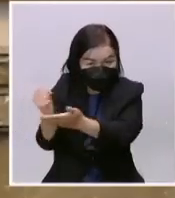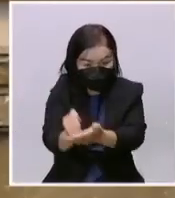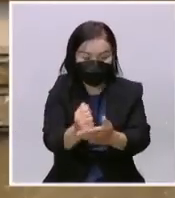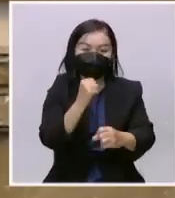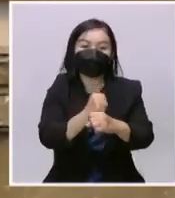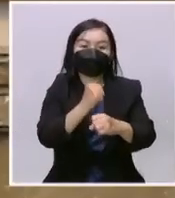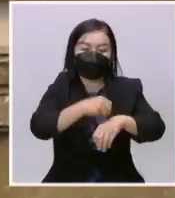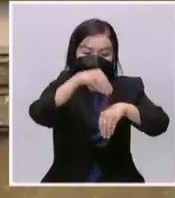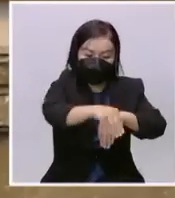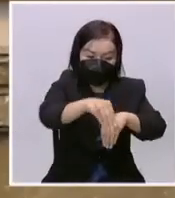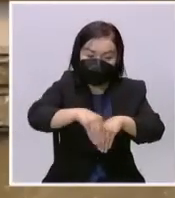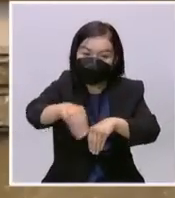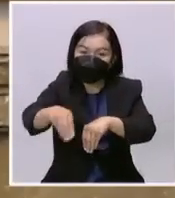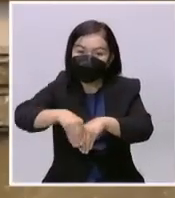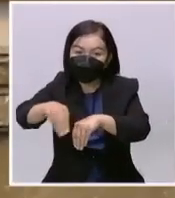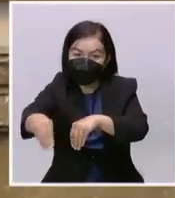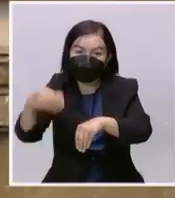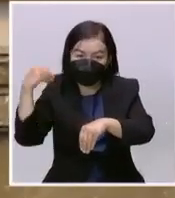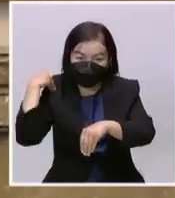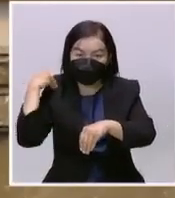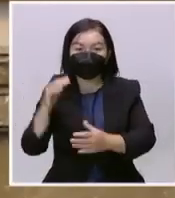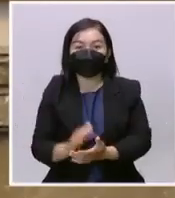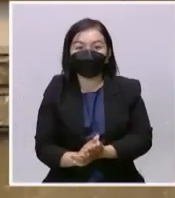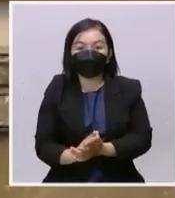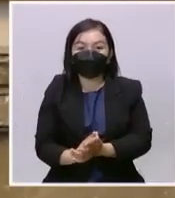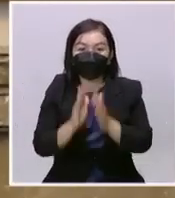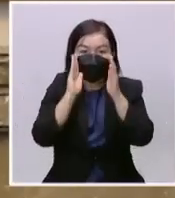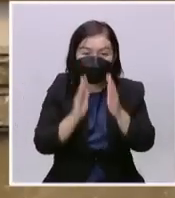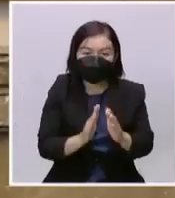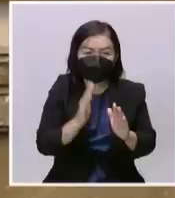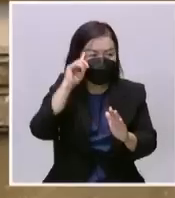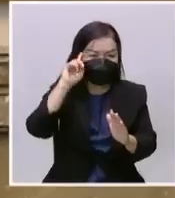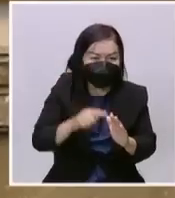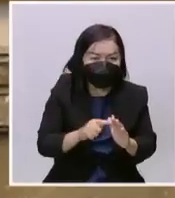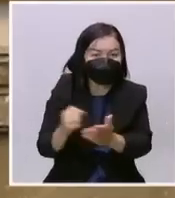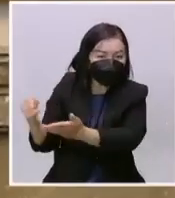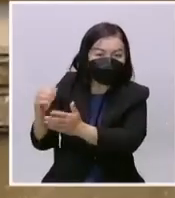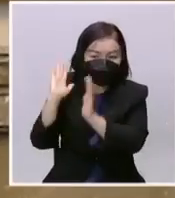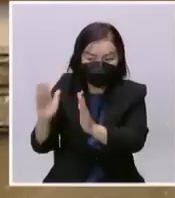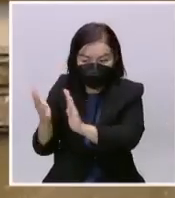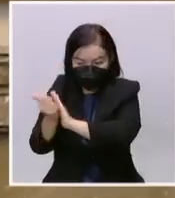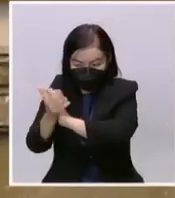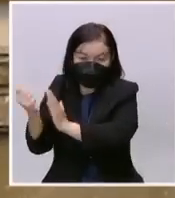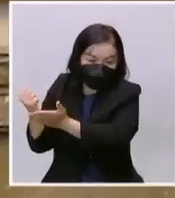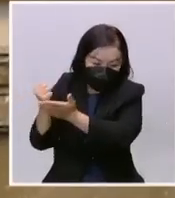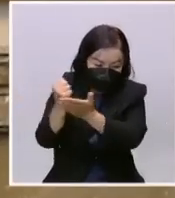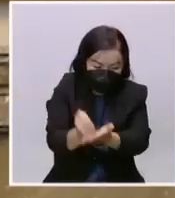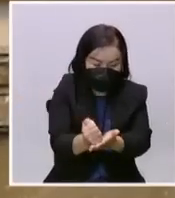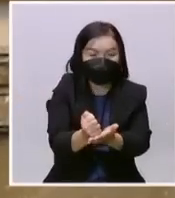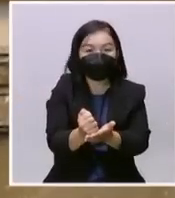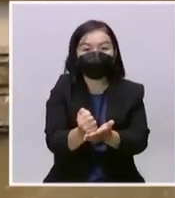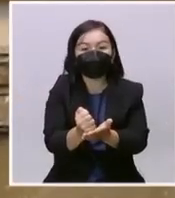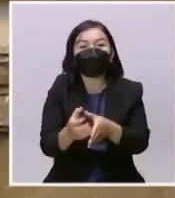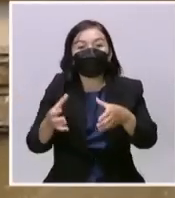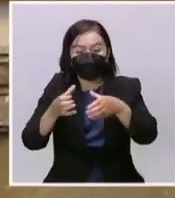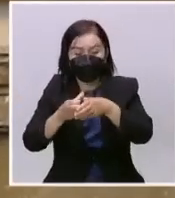เกษตรกรที่ฝีมือด้อยกว่านะครับ รบกวนนะฮะทีมงานของเครือเ